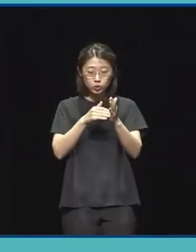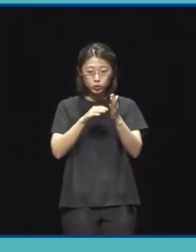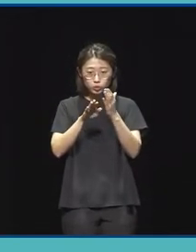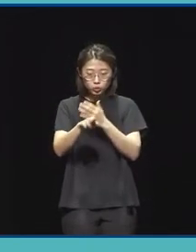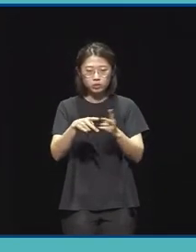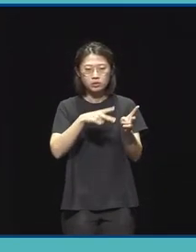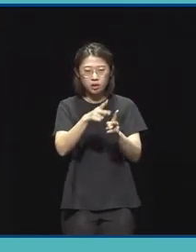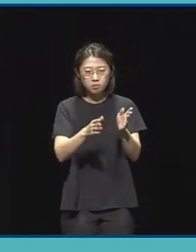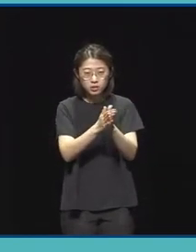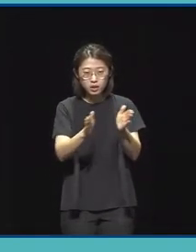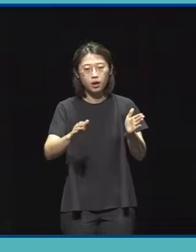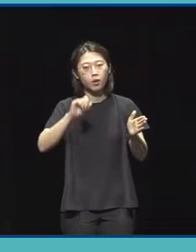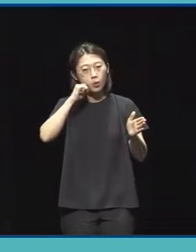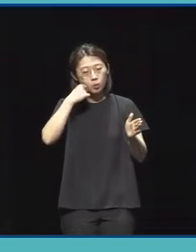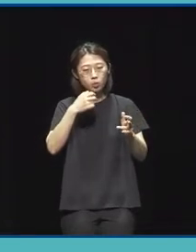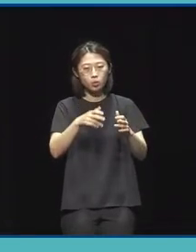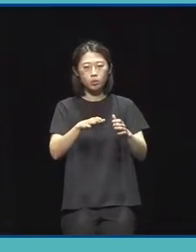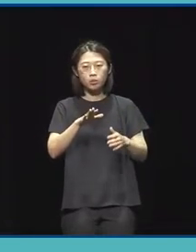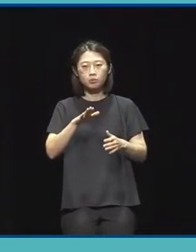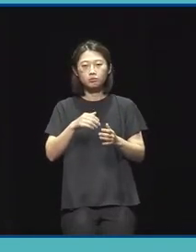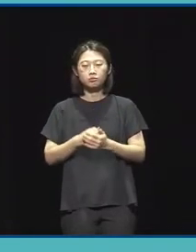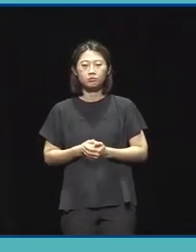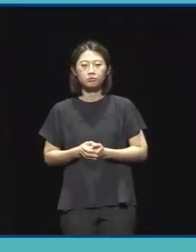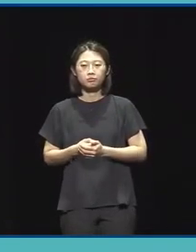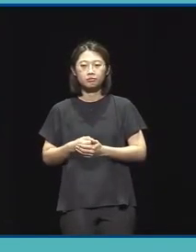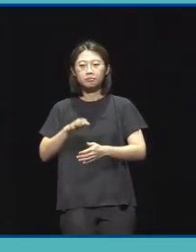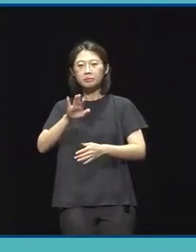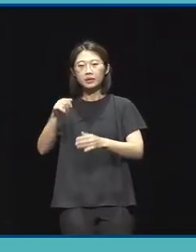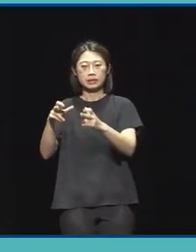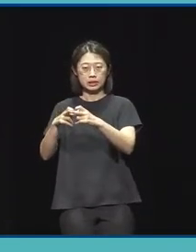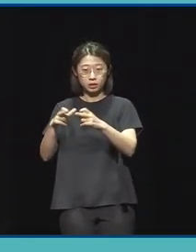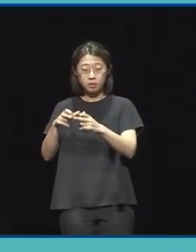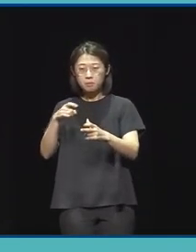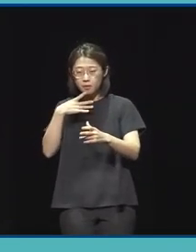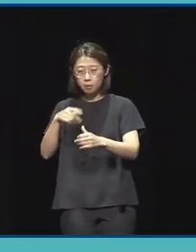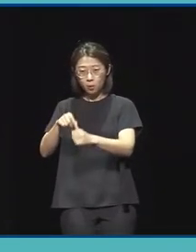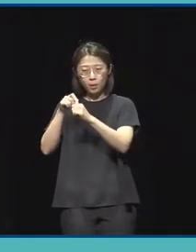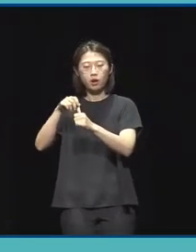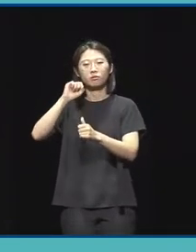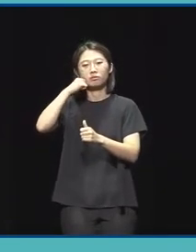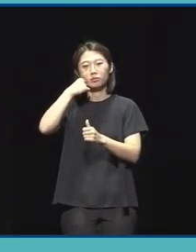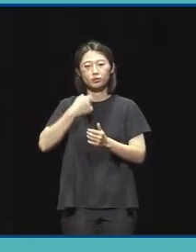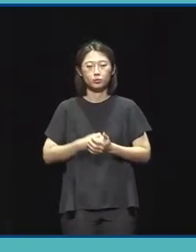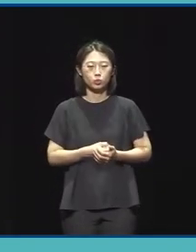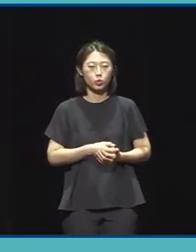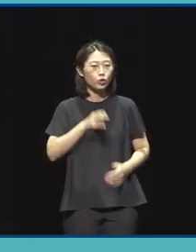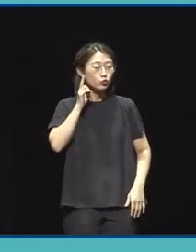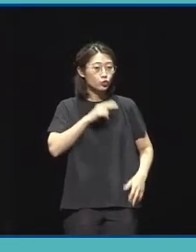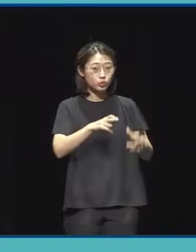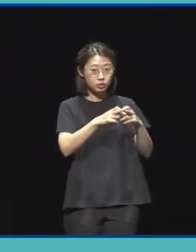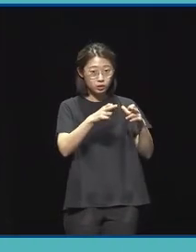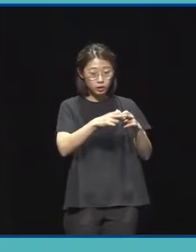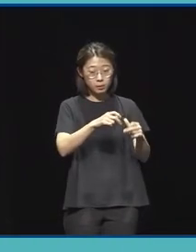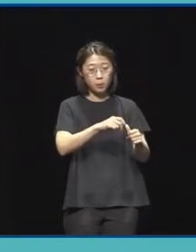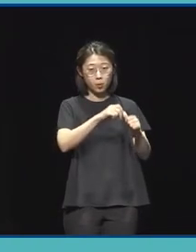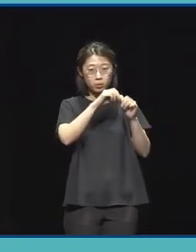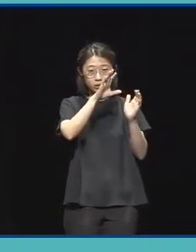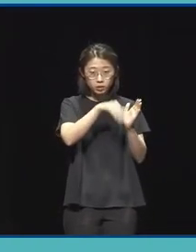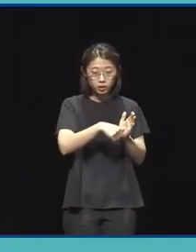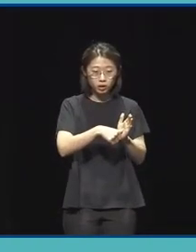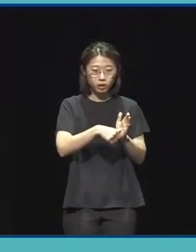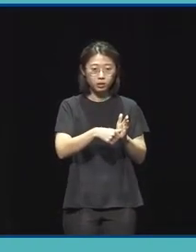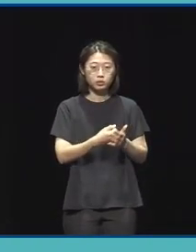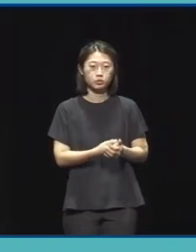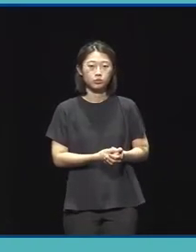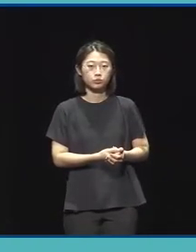개시가 불가하고 비장애인만 지원하는 것은 불가합니다. 중증 장애인의 경우 고용노동부 직접